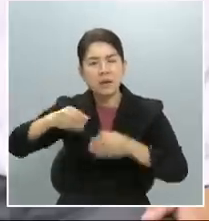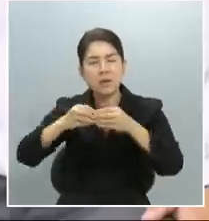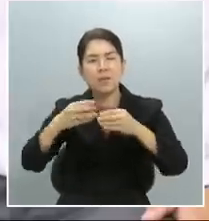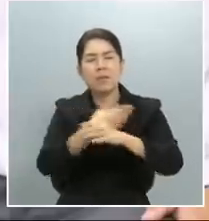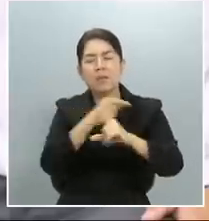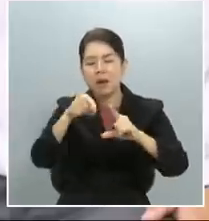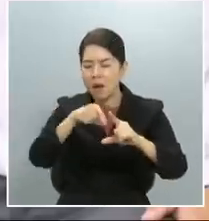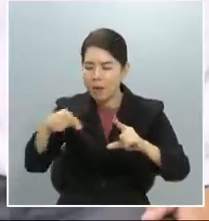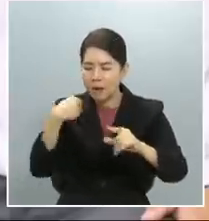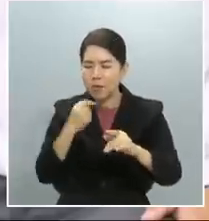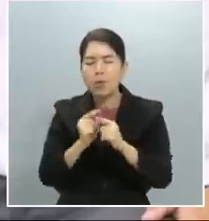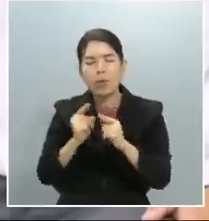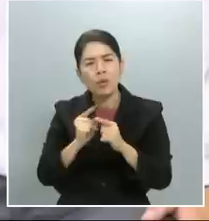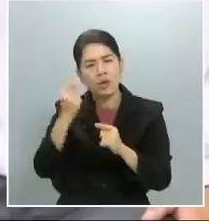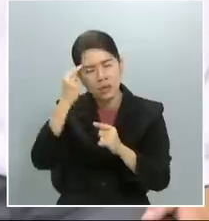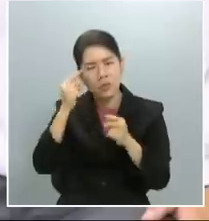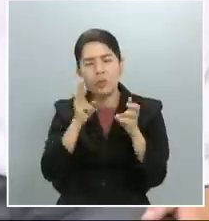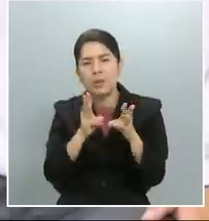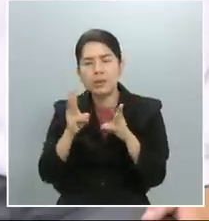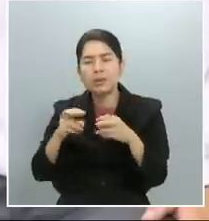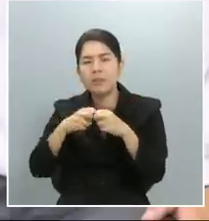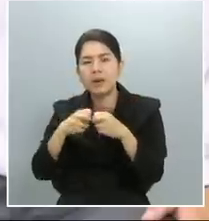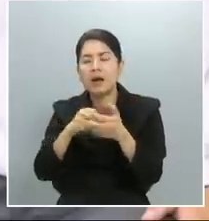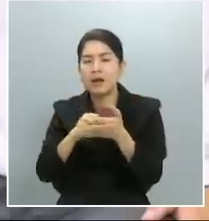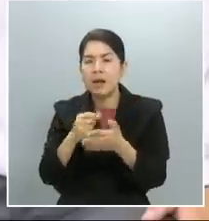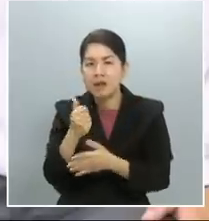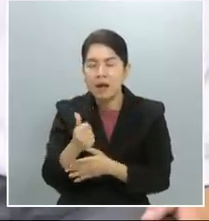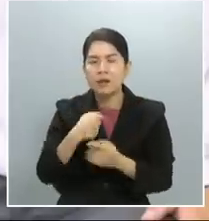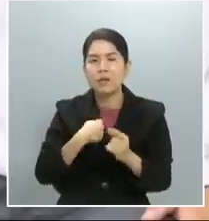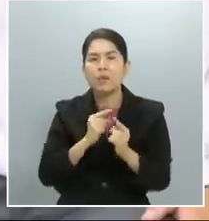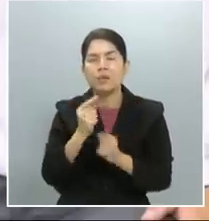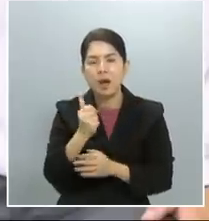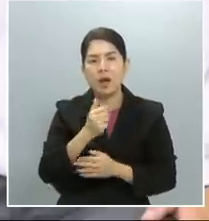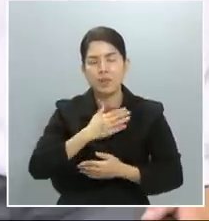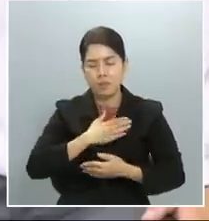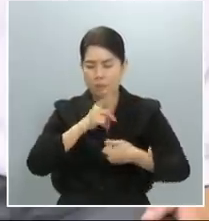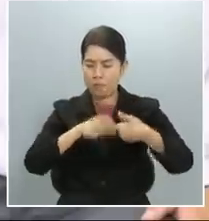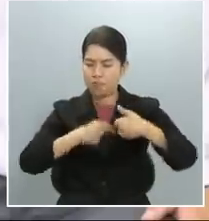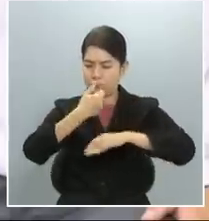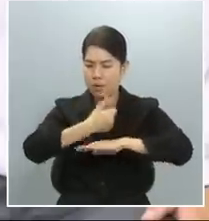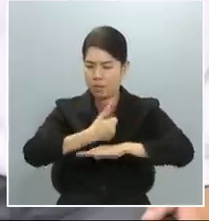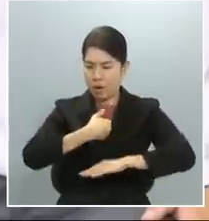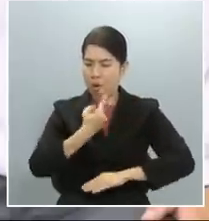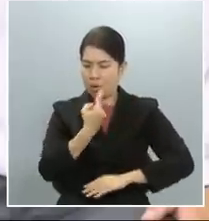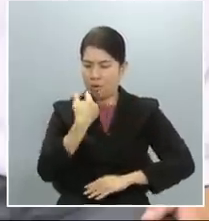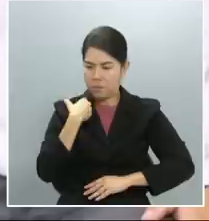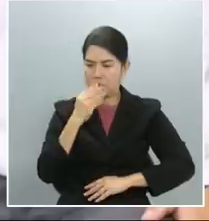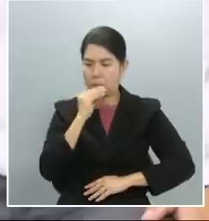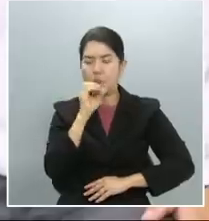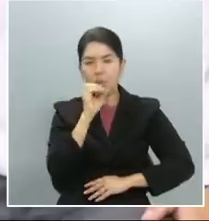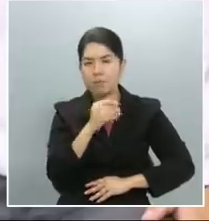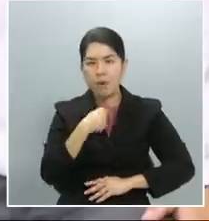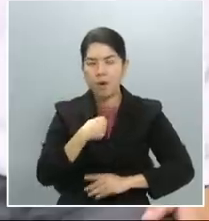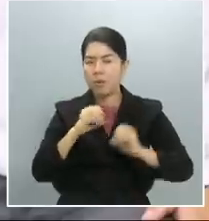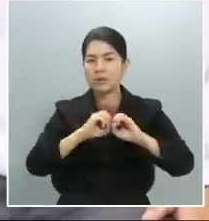หวังว่าจะหาทางออกร่วมก็ได้คนถ้าจูนเขียนว่าผมเป็นแม่ทัพคนหนึ่งบนเวทีหาเสียงพูดไว้ทุกเวทีชัดเจน